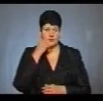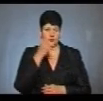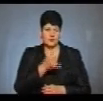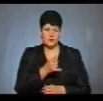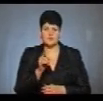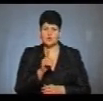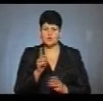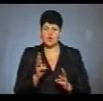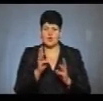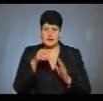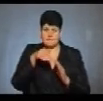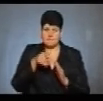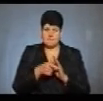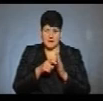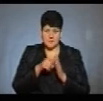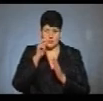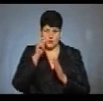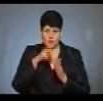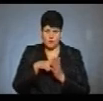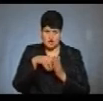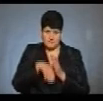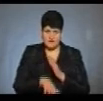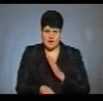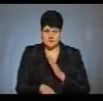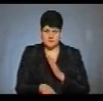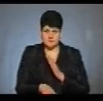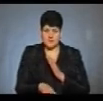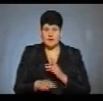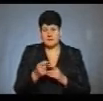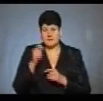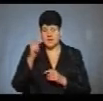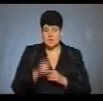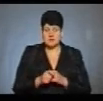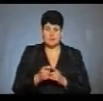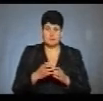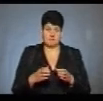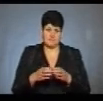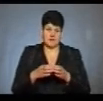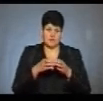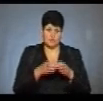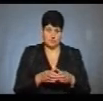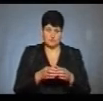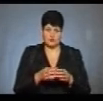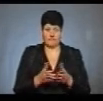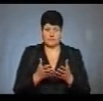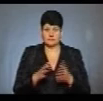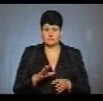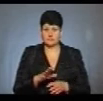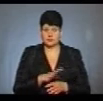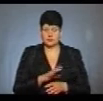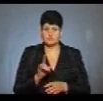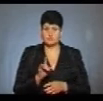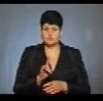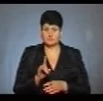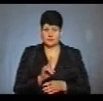повідомлення, що горить приміщення Укрпошти підвальне. По прибуттю підрозділів розвідкою встановлено, що